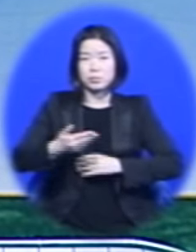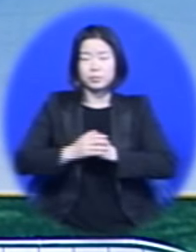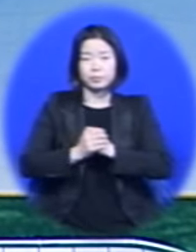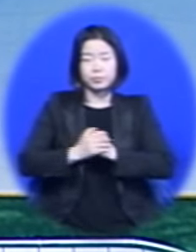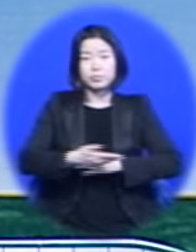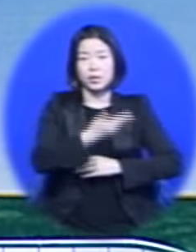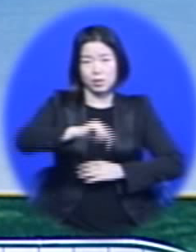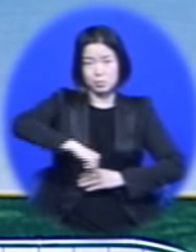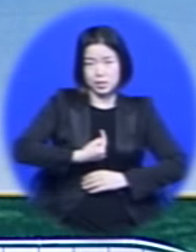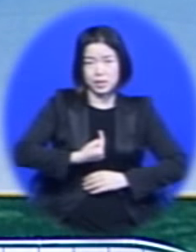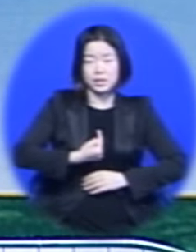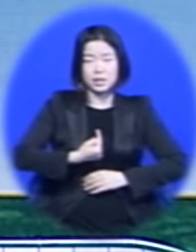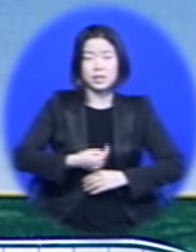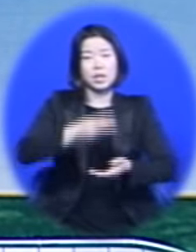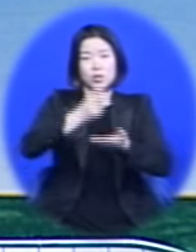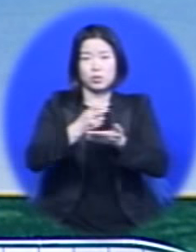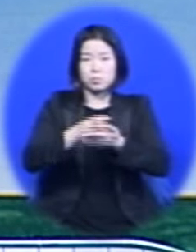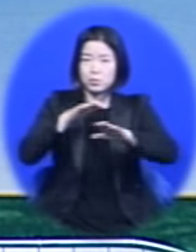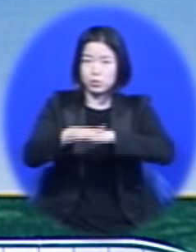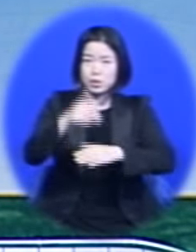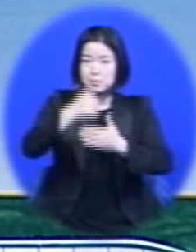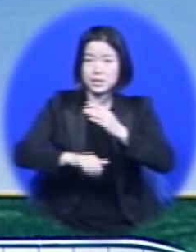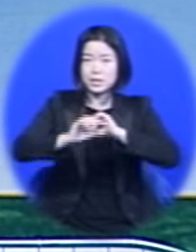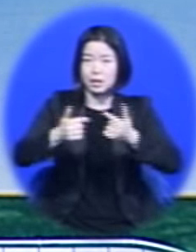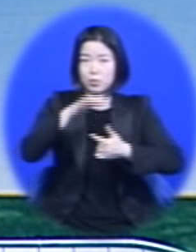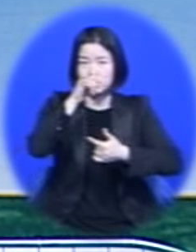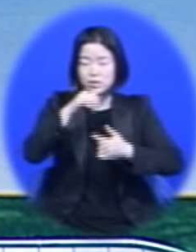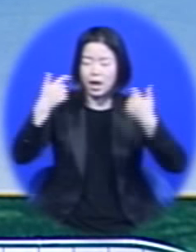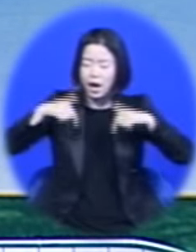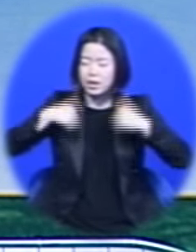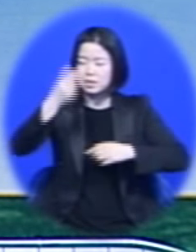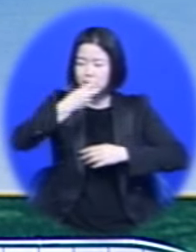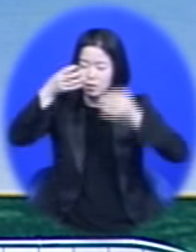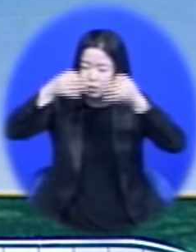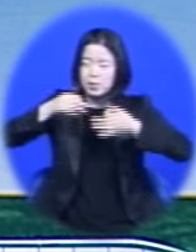여러분 자신이 율법주의에 빠지지 않고 있는지를 항상 점검해야 됩니다.